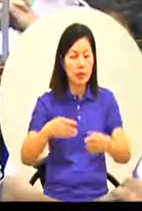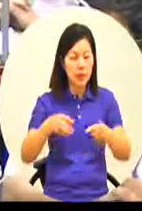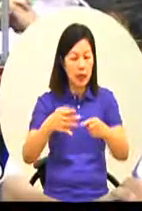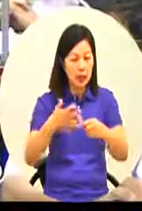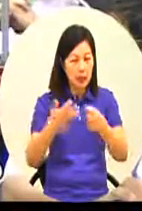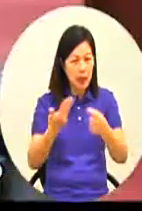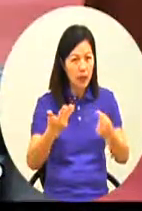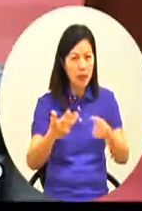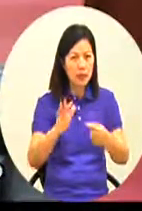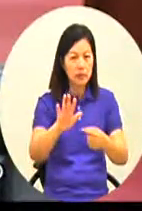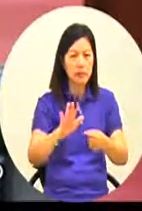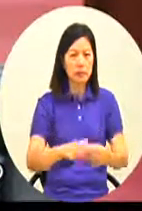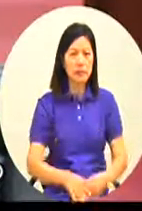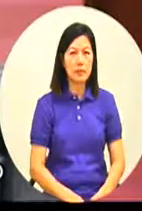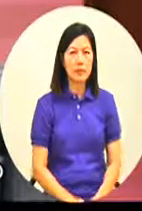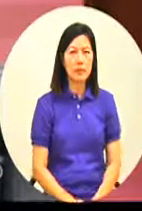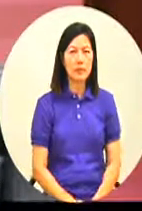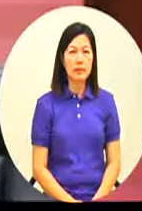但